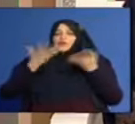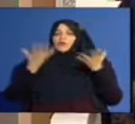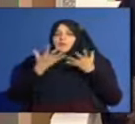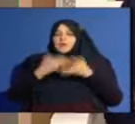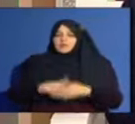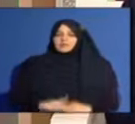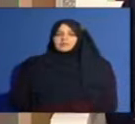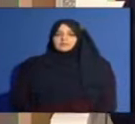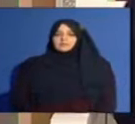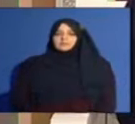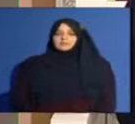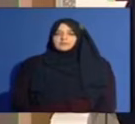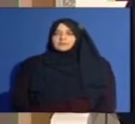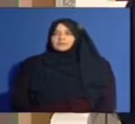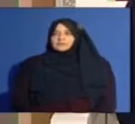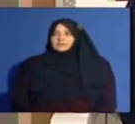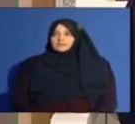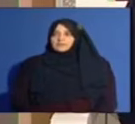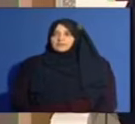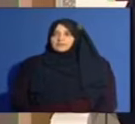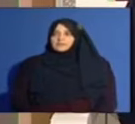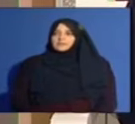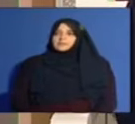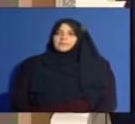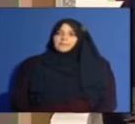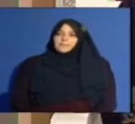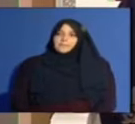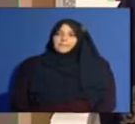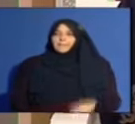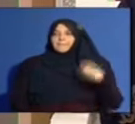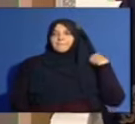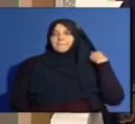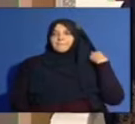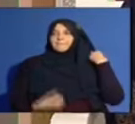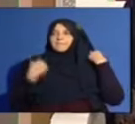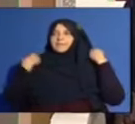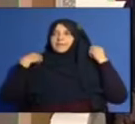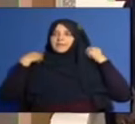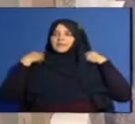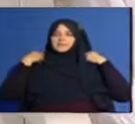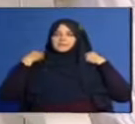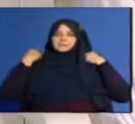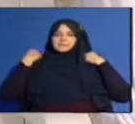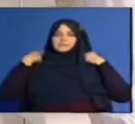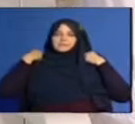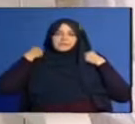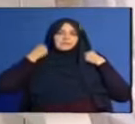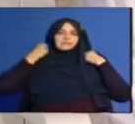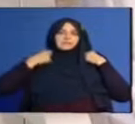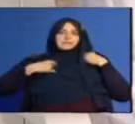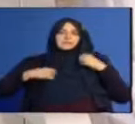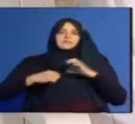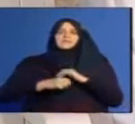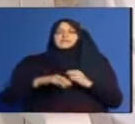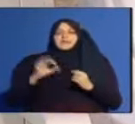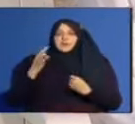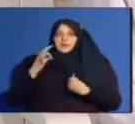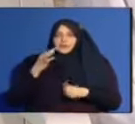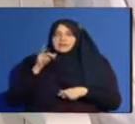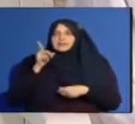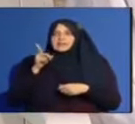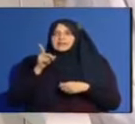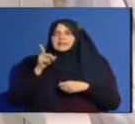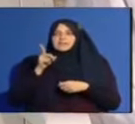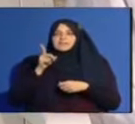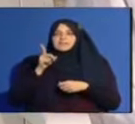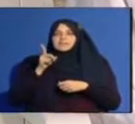دكتور سعيد، عبد السلام جزائري بفرنسا. نعم يا أخي عبد السلام، سؤالك أيضا